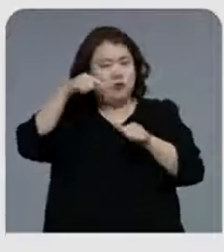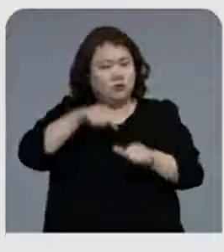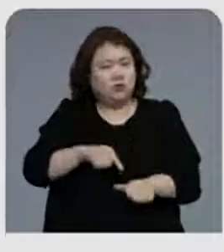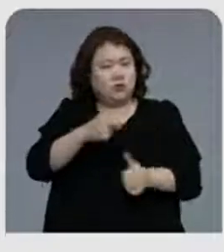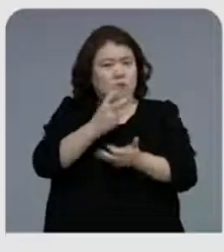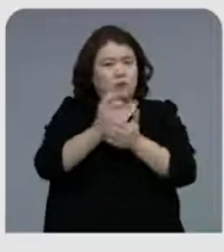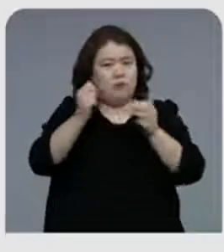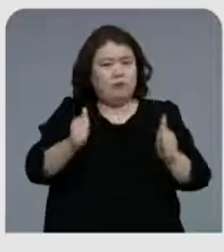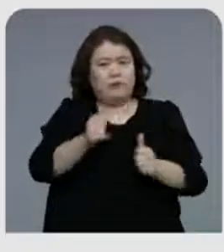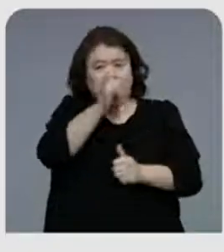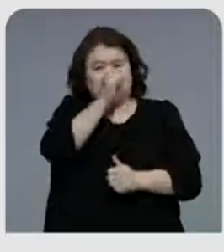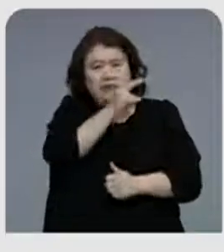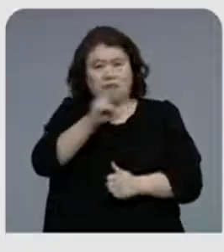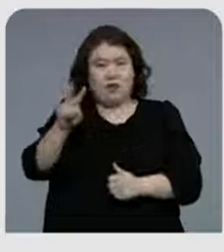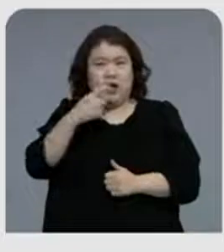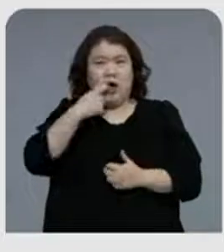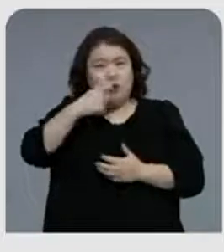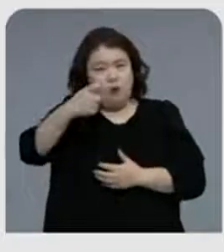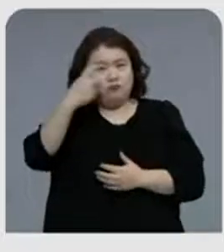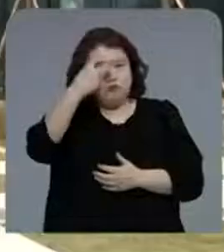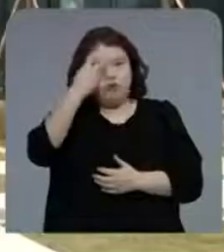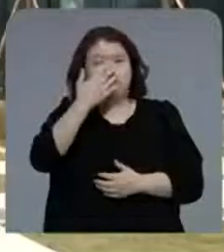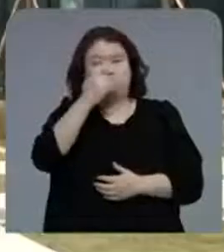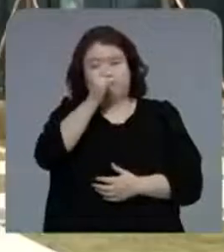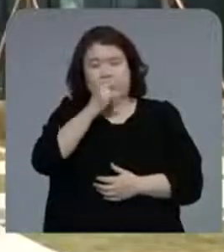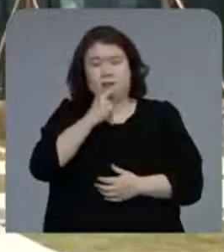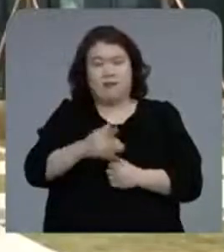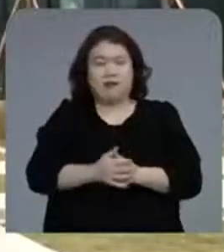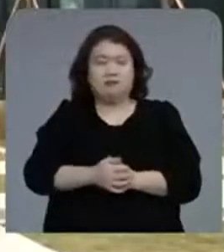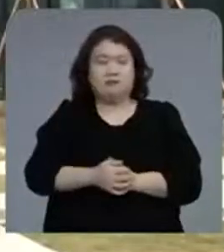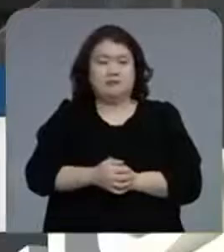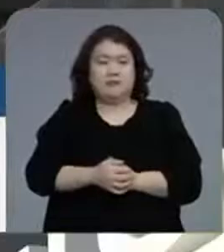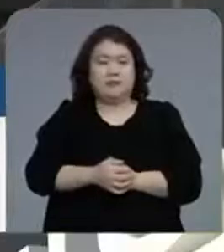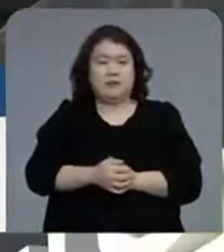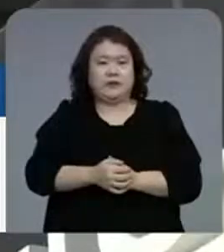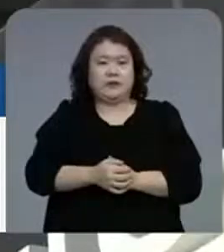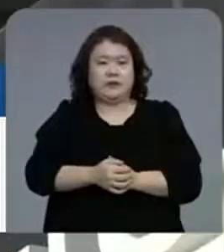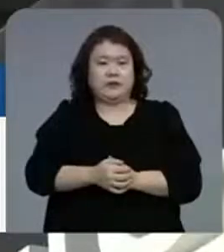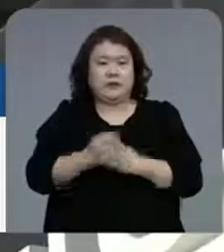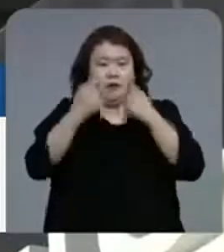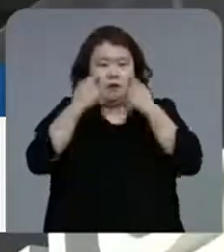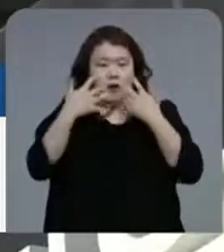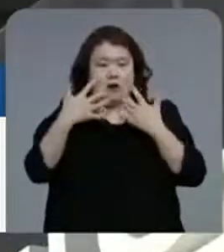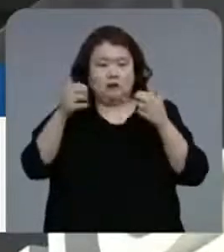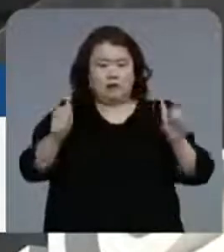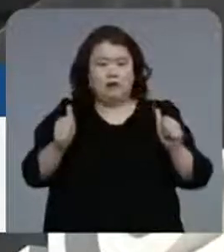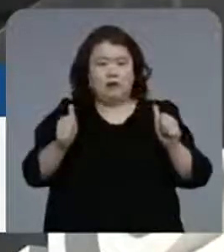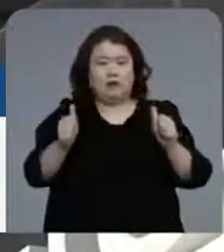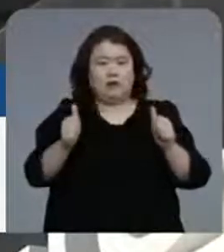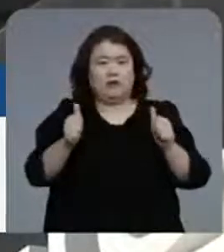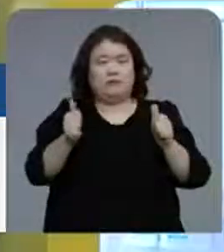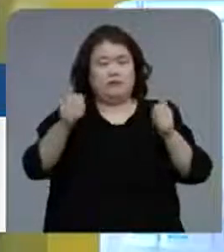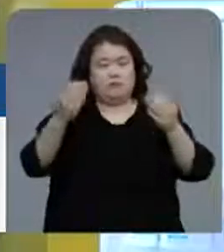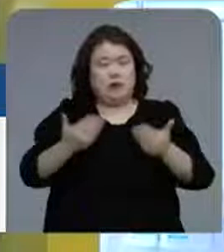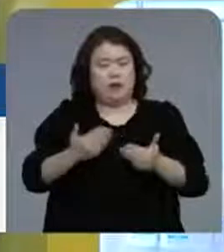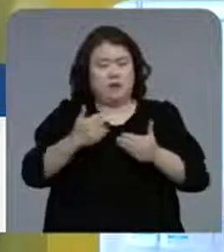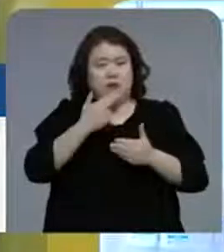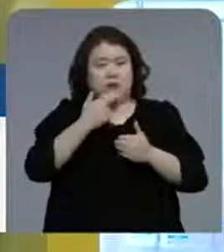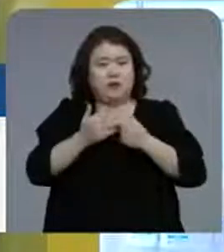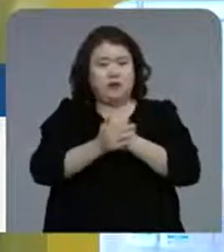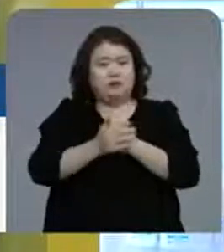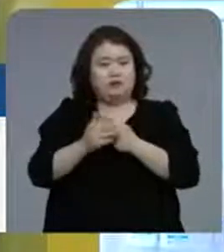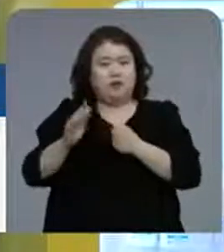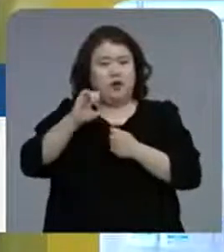법원 판결문이 있어야 한다고 말했습니다. 확정 판결이 아니고 뭐 이런 걸 받은 게 아니고 좀 어렵다라는 그런